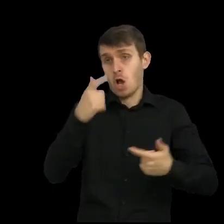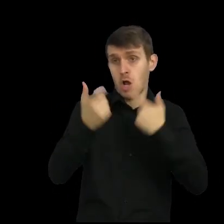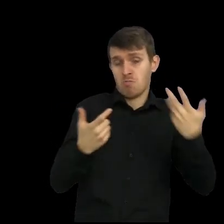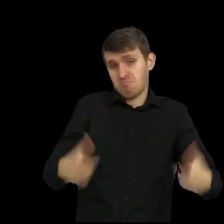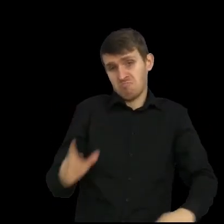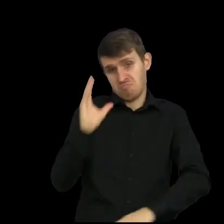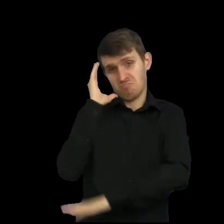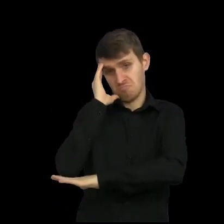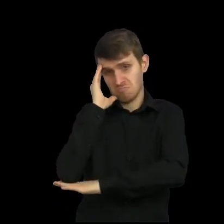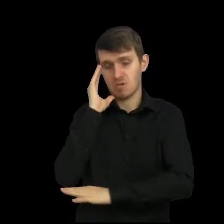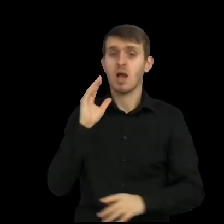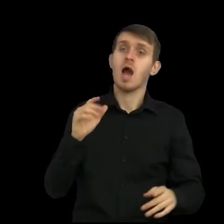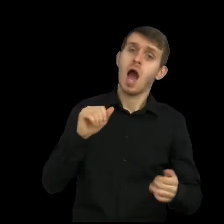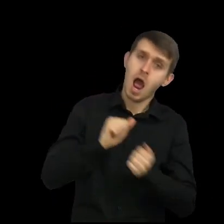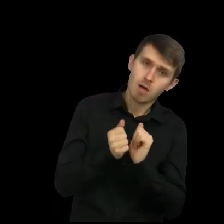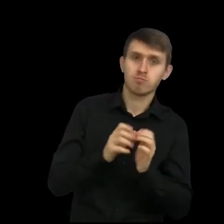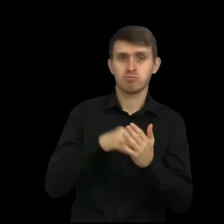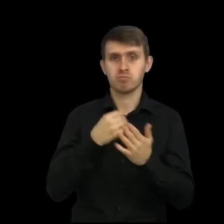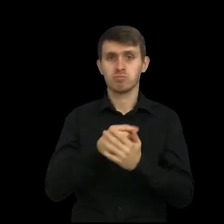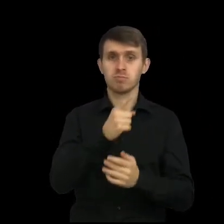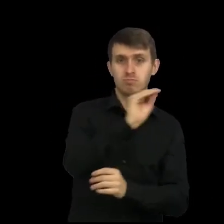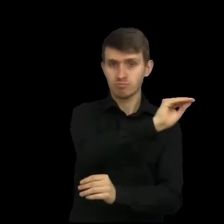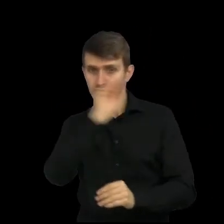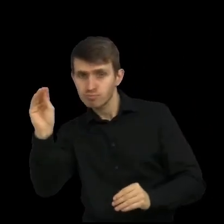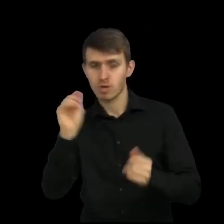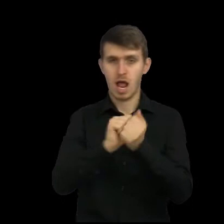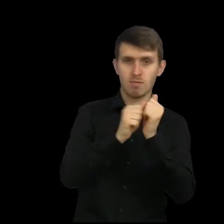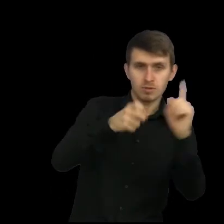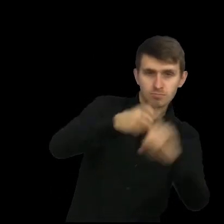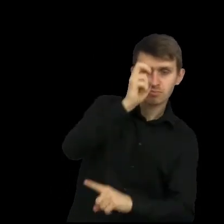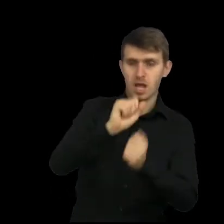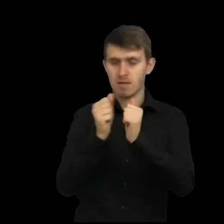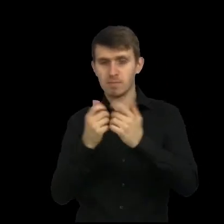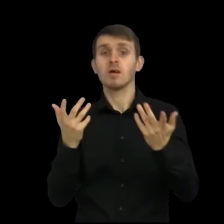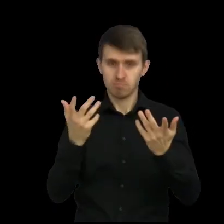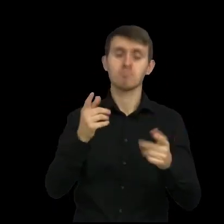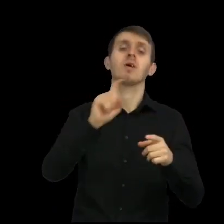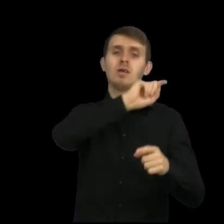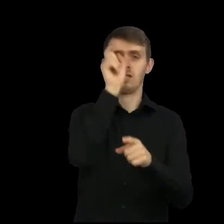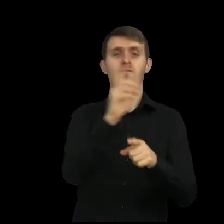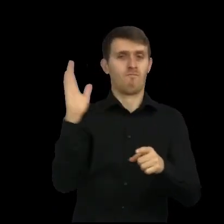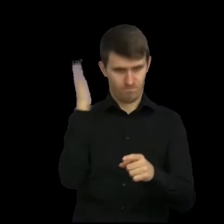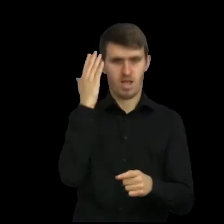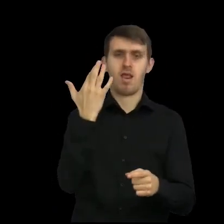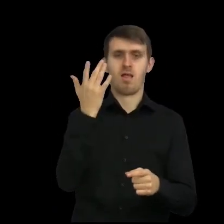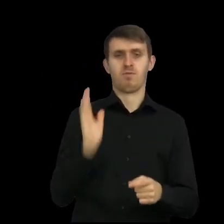się zrobić nic, ale może się da. Na przykład coś odjąć albo przełożyć i w ten sposób rozwiązać zagadkę.